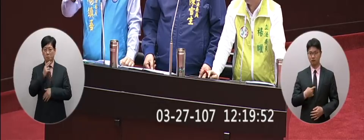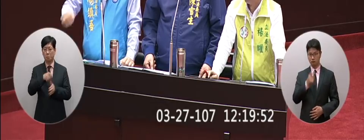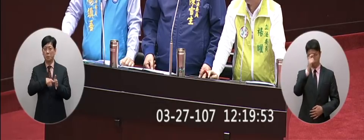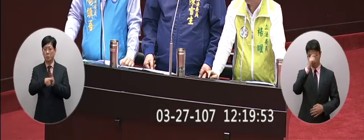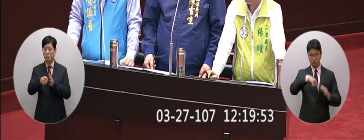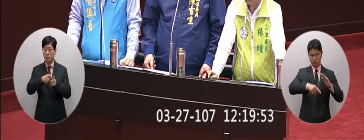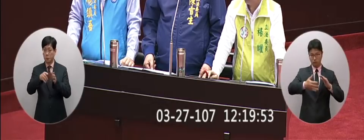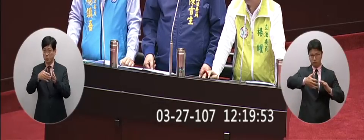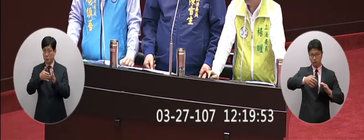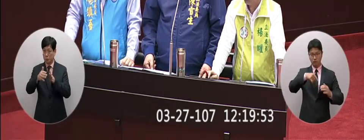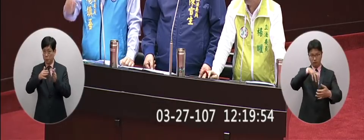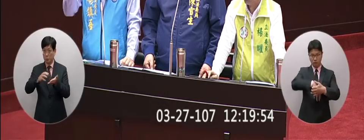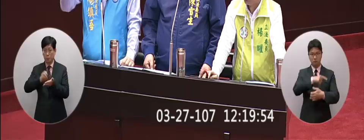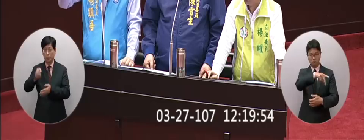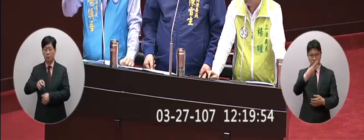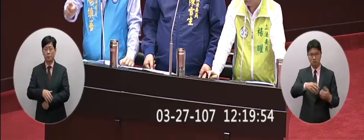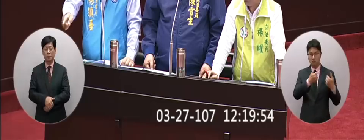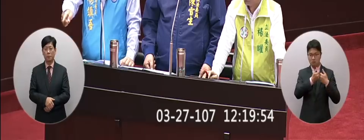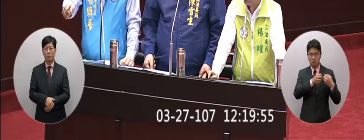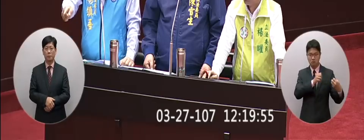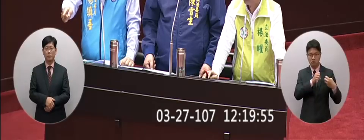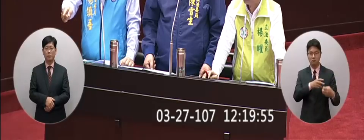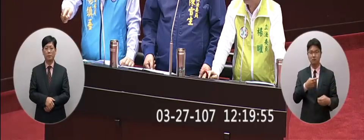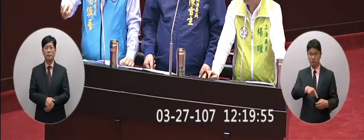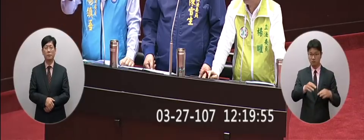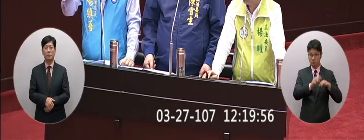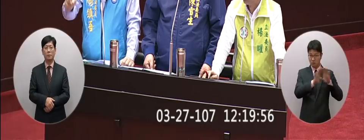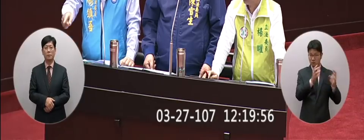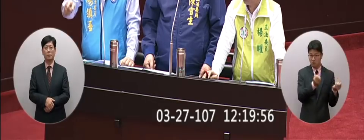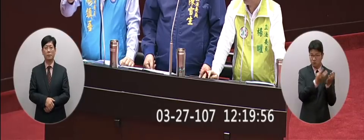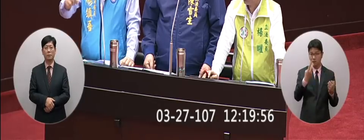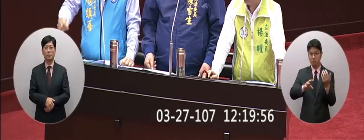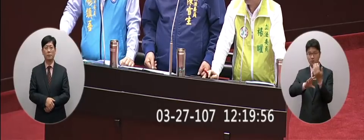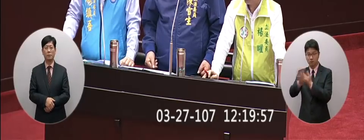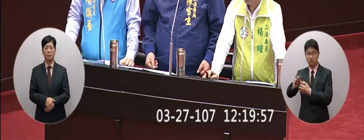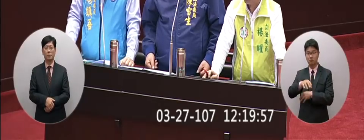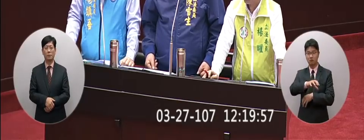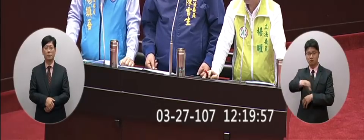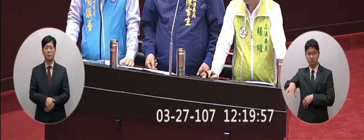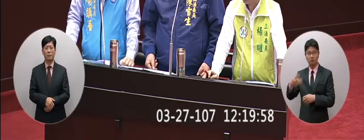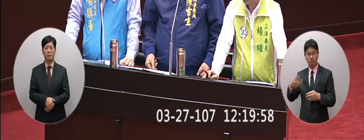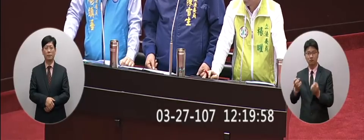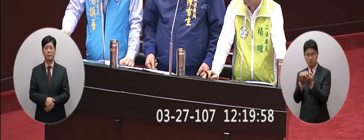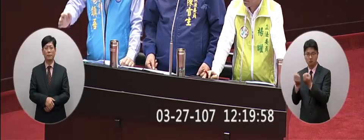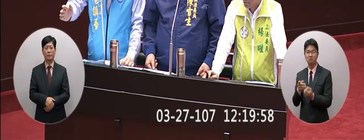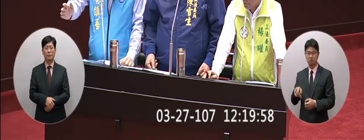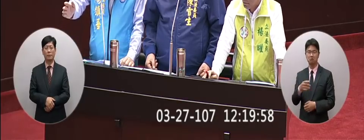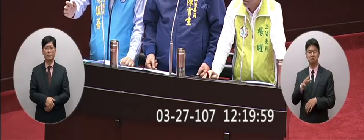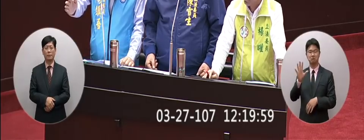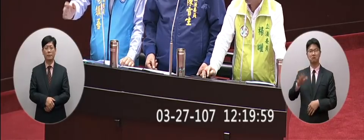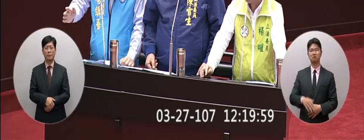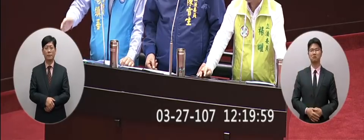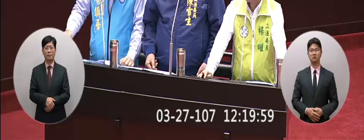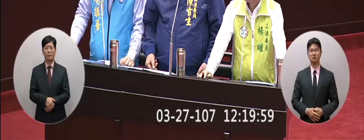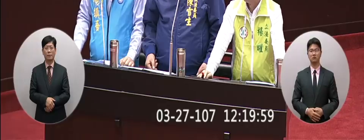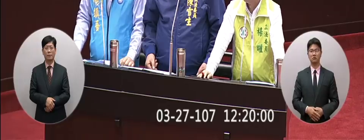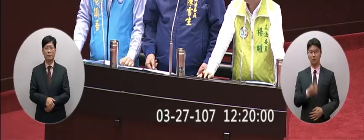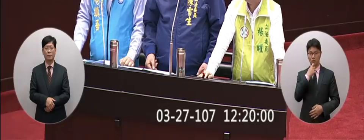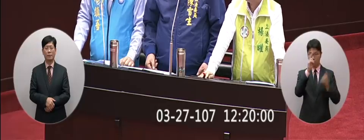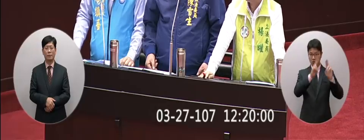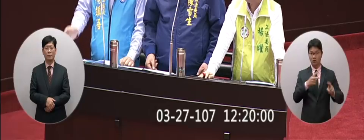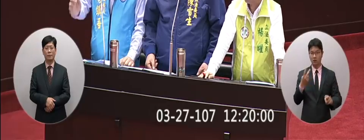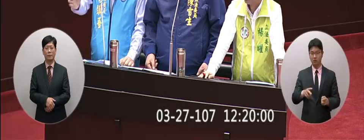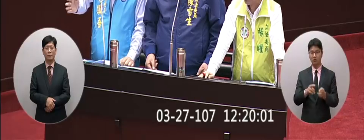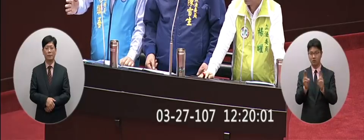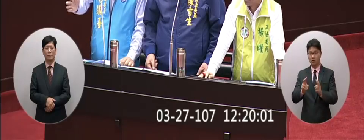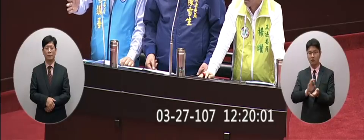院里面能够正视这样的一个问题。我相信也不止在金门发生，应该在很多地方还有发生。这是有关于在绿能跟用电的部